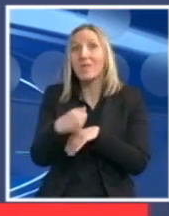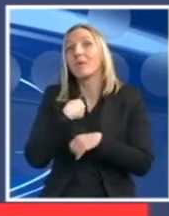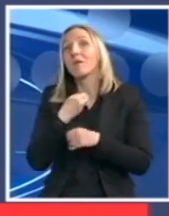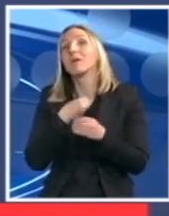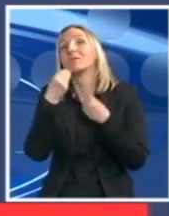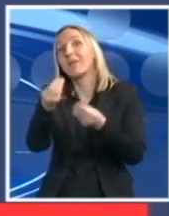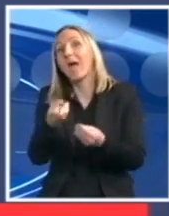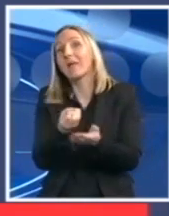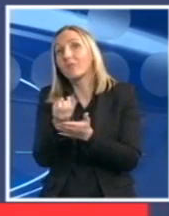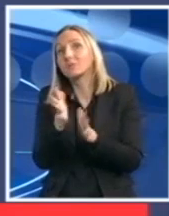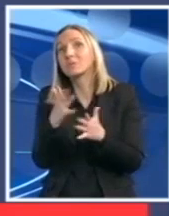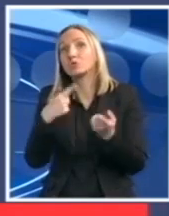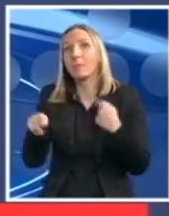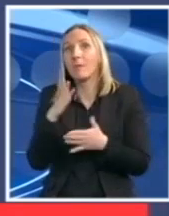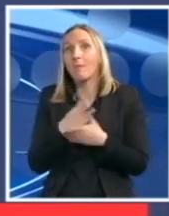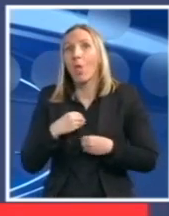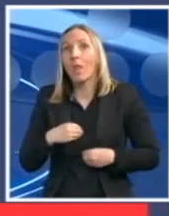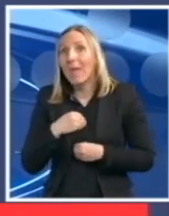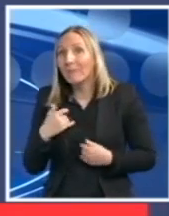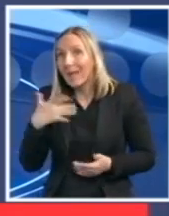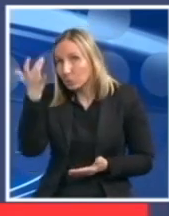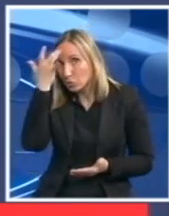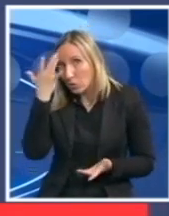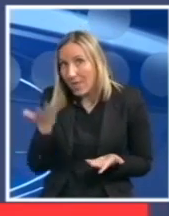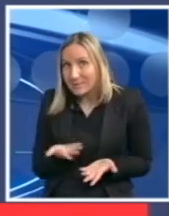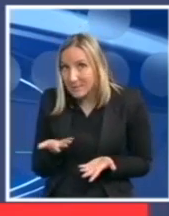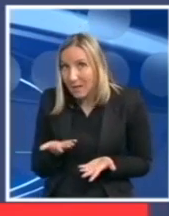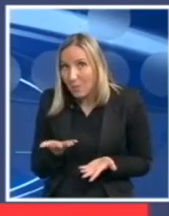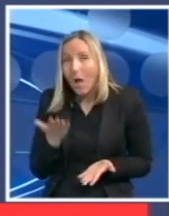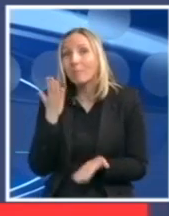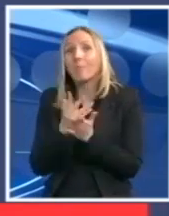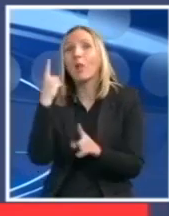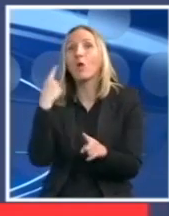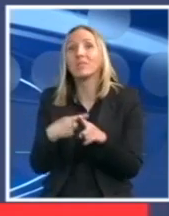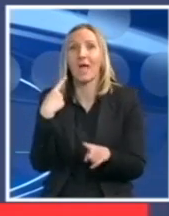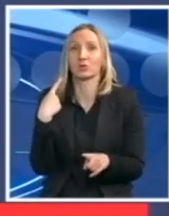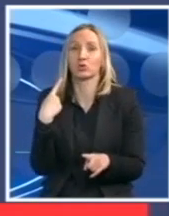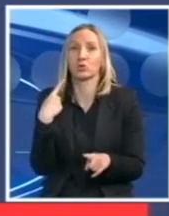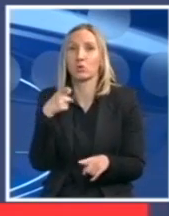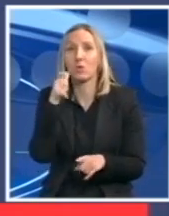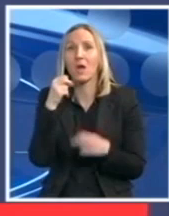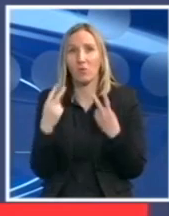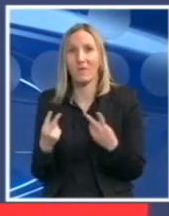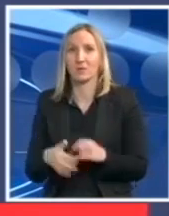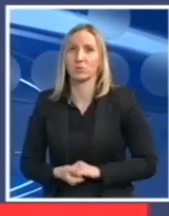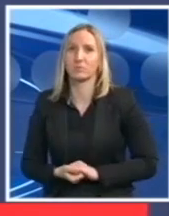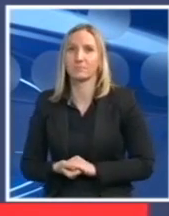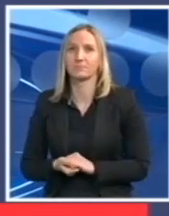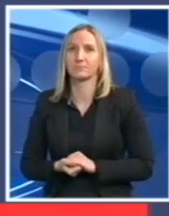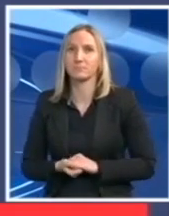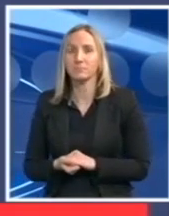možda bi nama bilo neprijatno, ali sve u svemu opet bi bilo tačno. To je jako bitno.